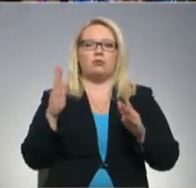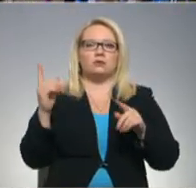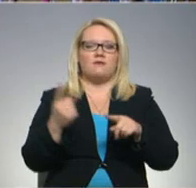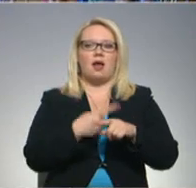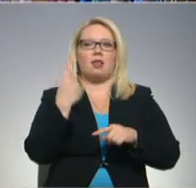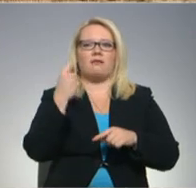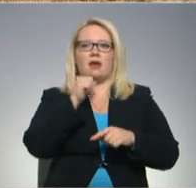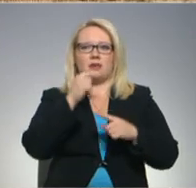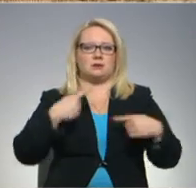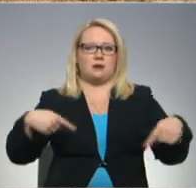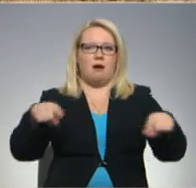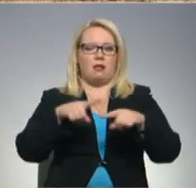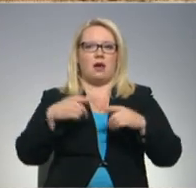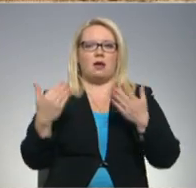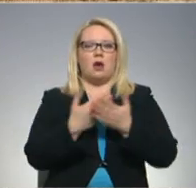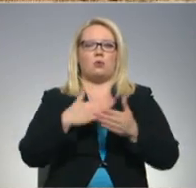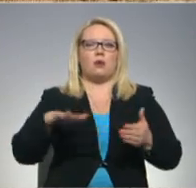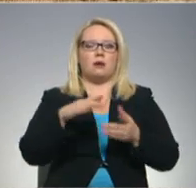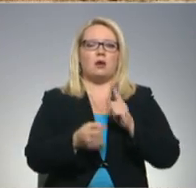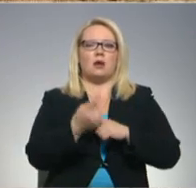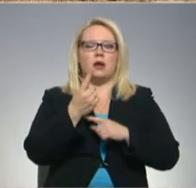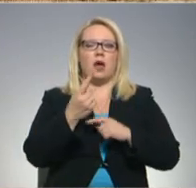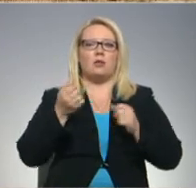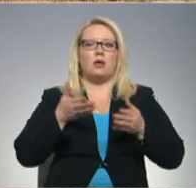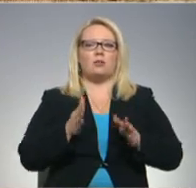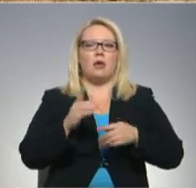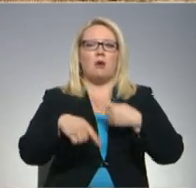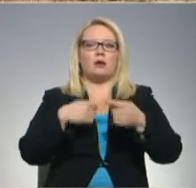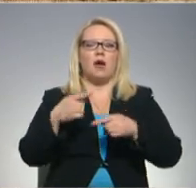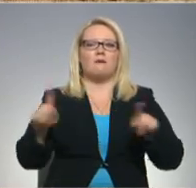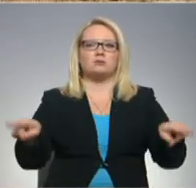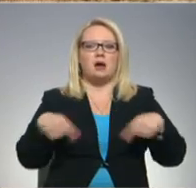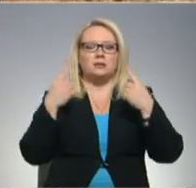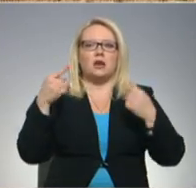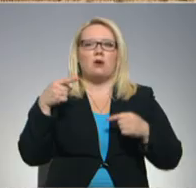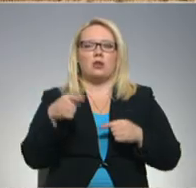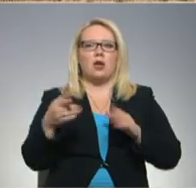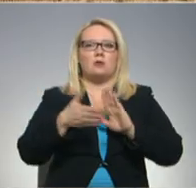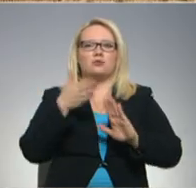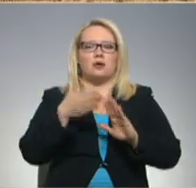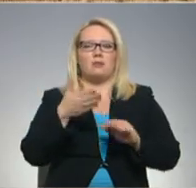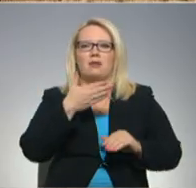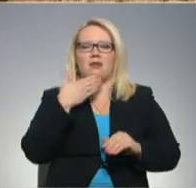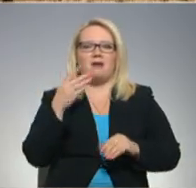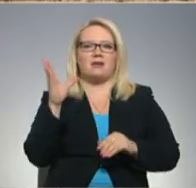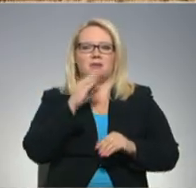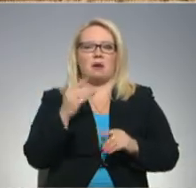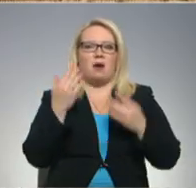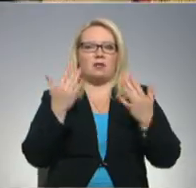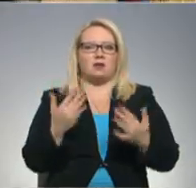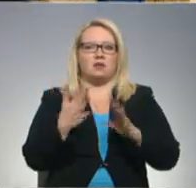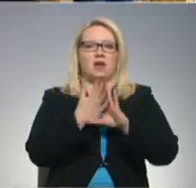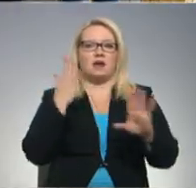viena zāle. Jauno ģimeņu radīto demogrāfisko sprādzienu ar šādiem uzlabojumiem vien gan nav iespējams atrisināt. Rindā